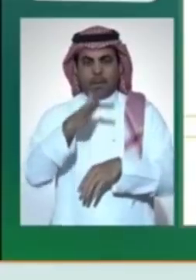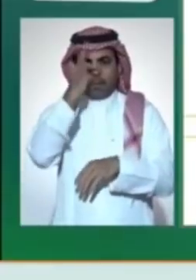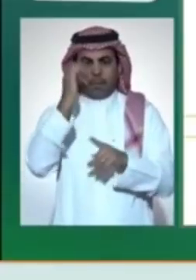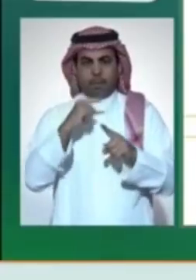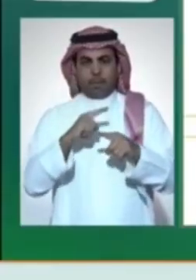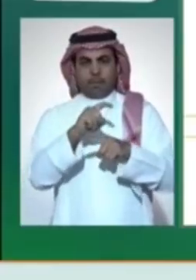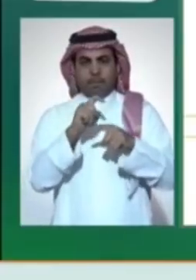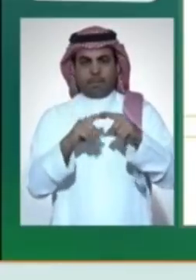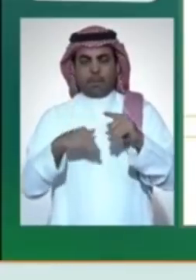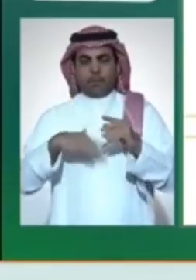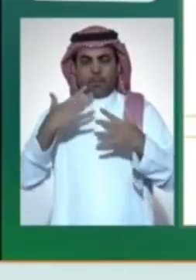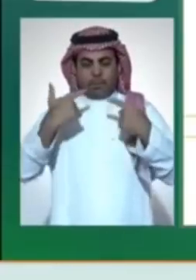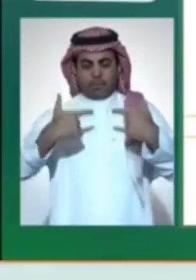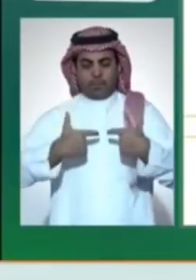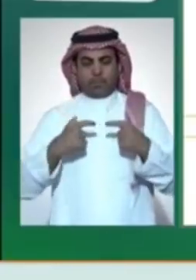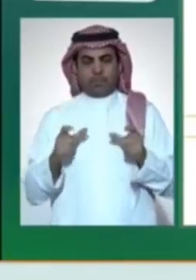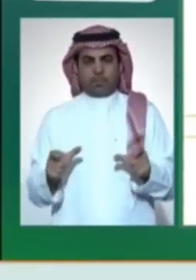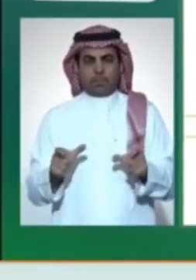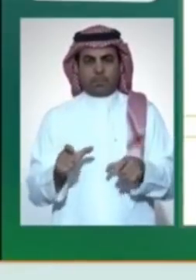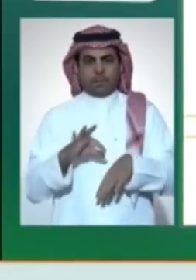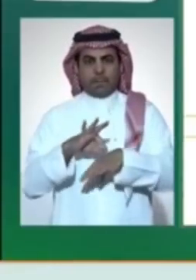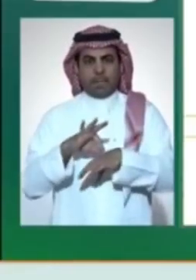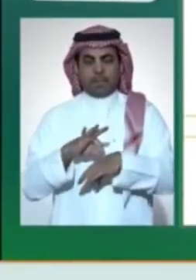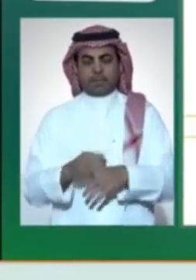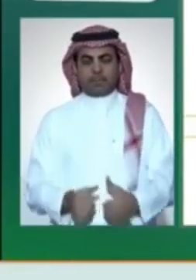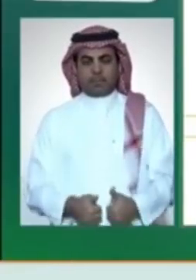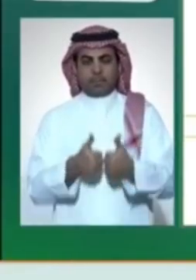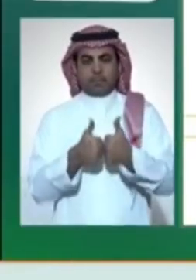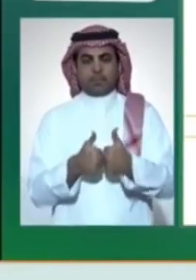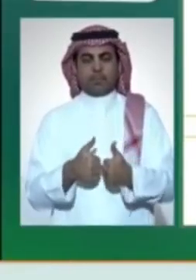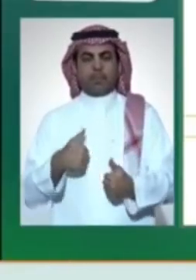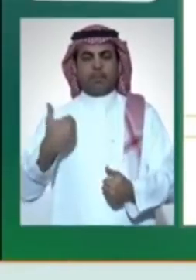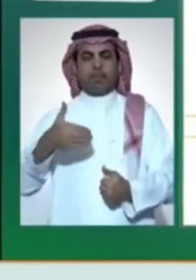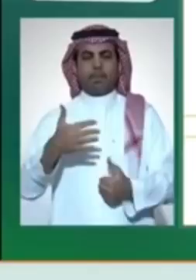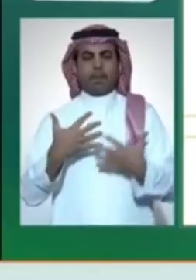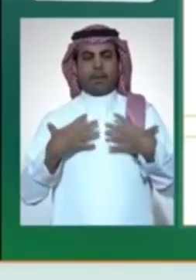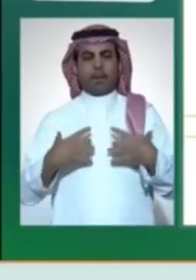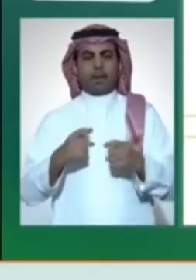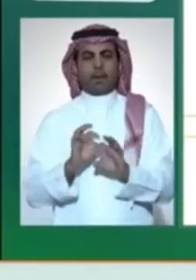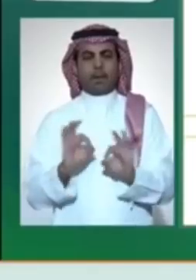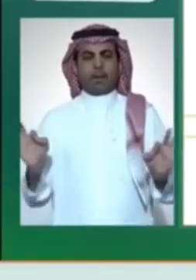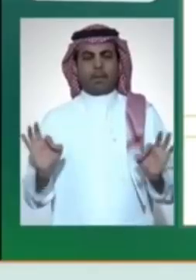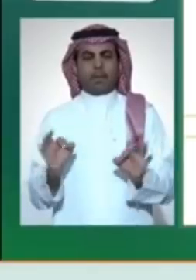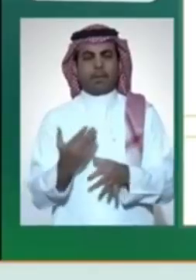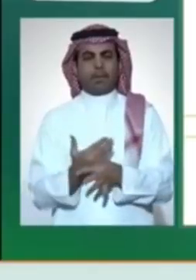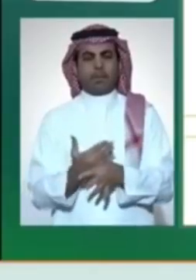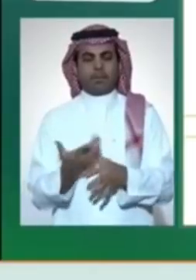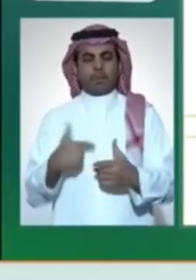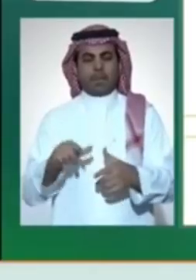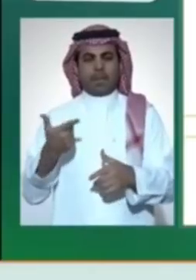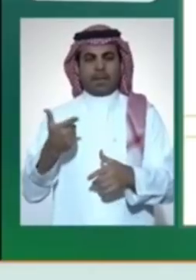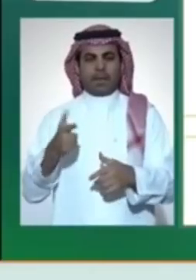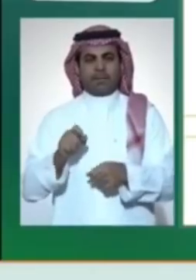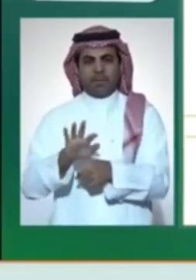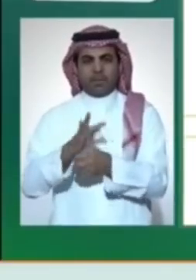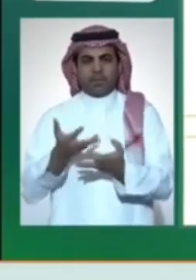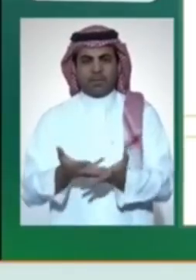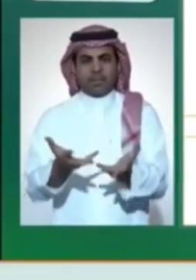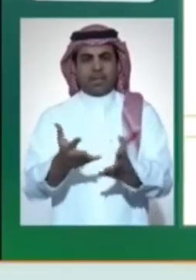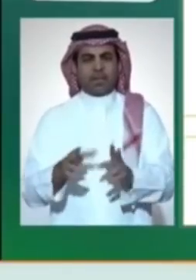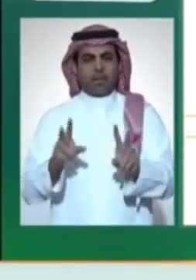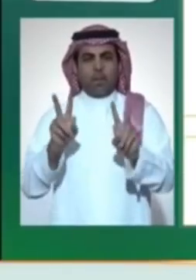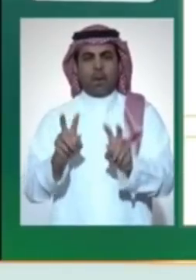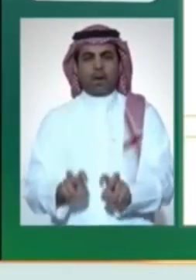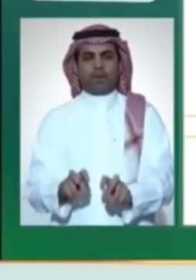نسبة المناعة عند الإنسان كل ما كان أيضا هذا يكسر حلقات الانتشار ويكسر